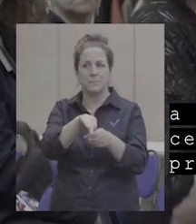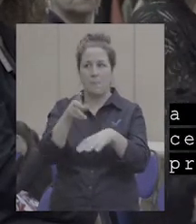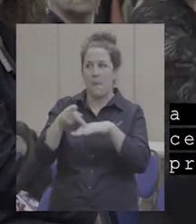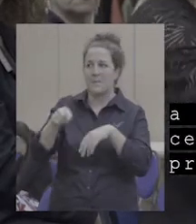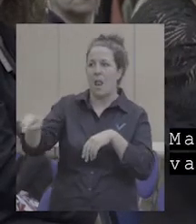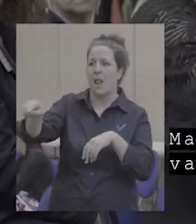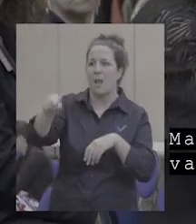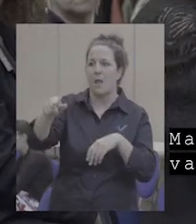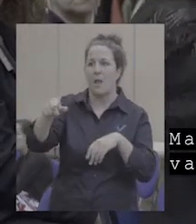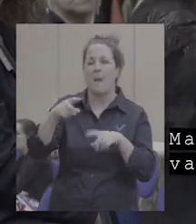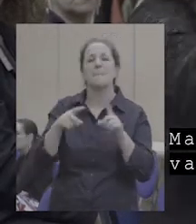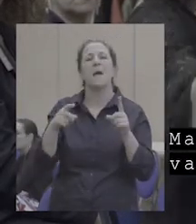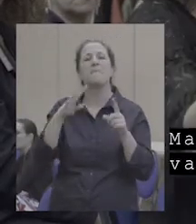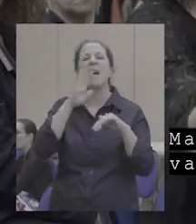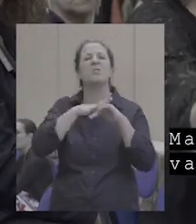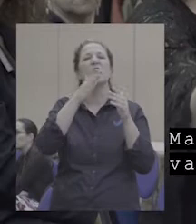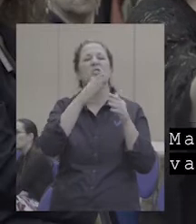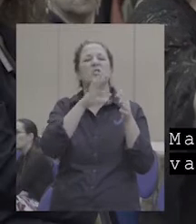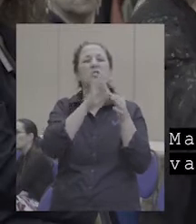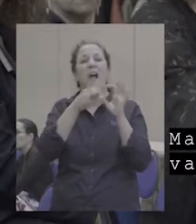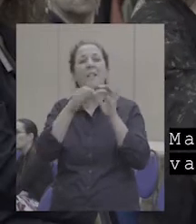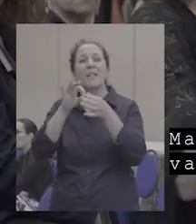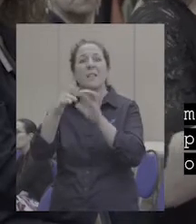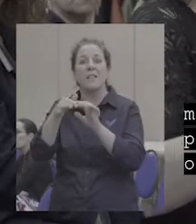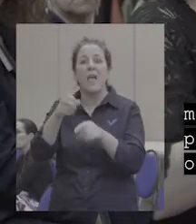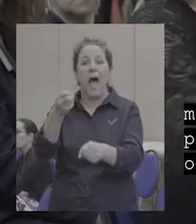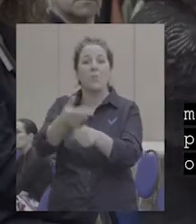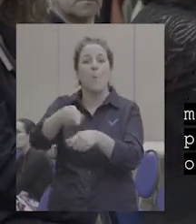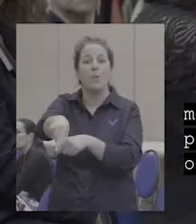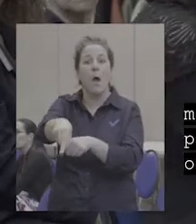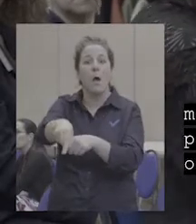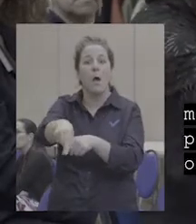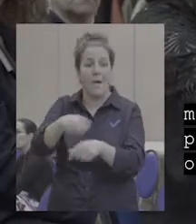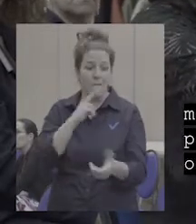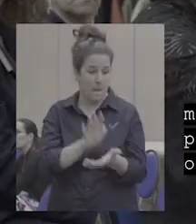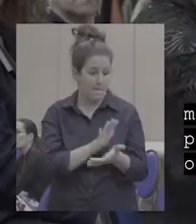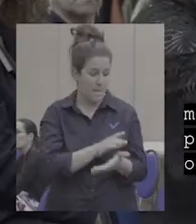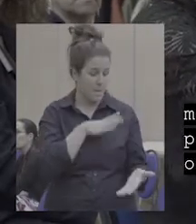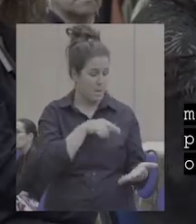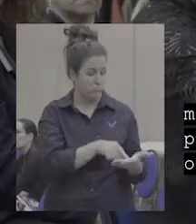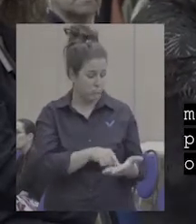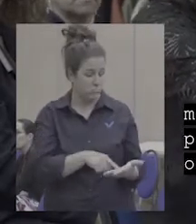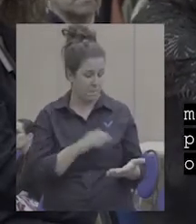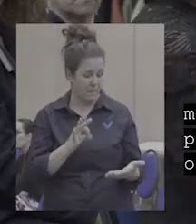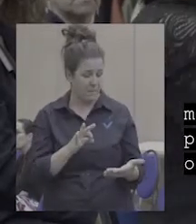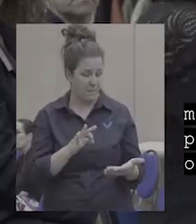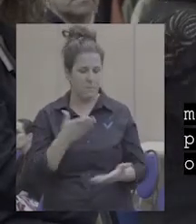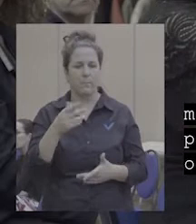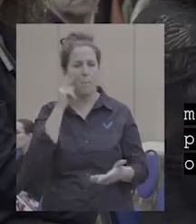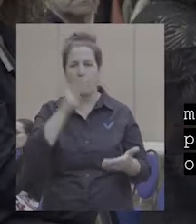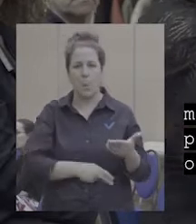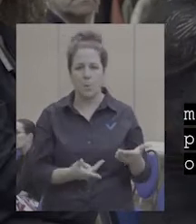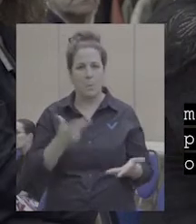auprès des professionnels. Mais il y a la chaîne, quand je parle de la chaîne, ça va jusqu'à l'entrepreneur qui, même si c'est écrit sur papier, a peut-être